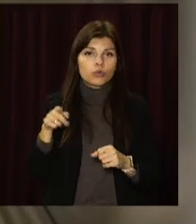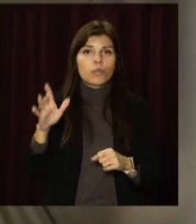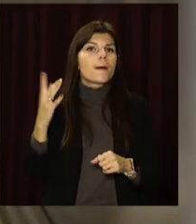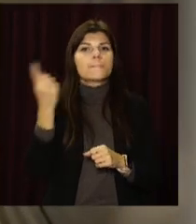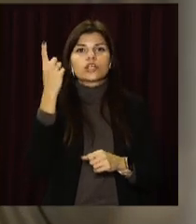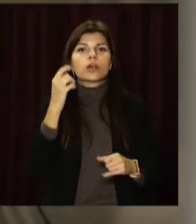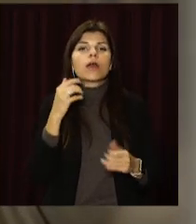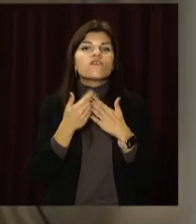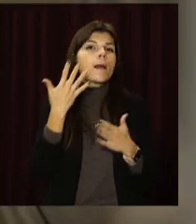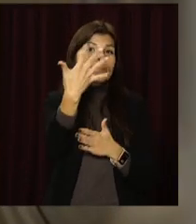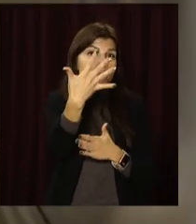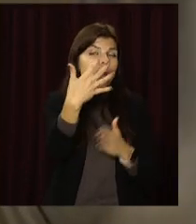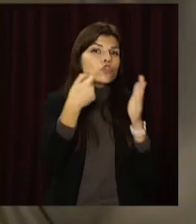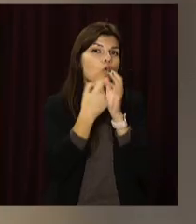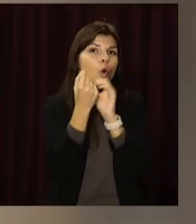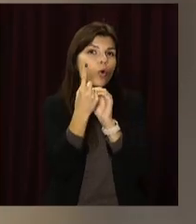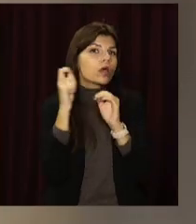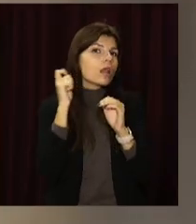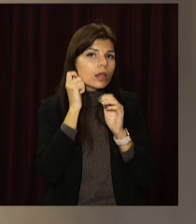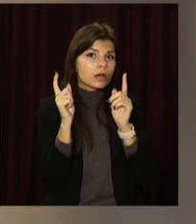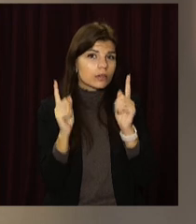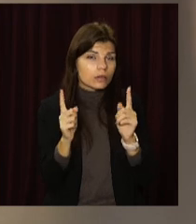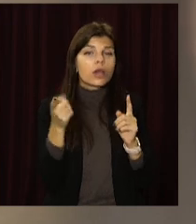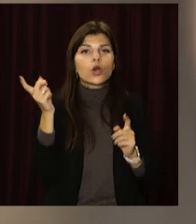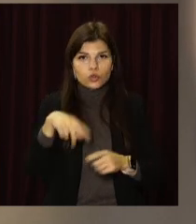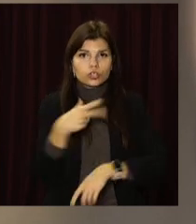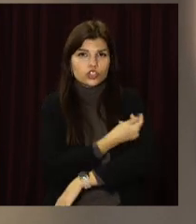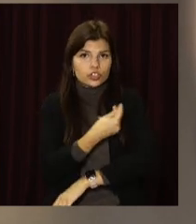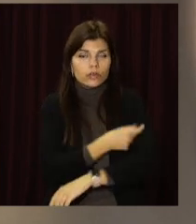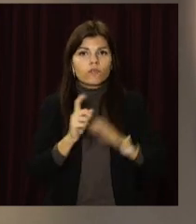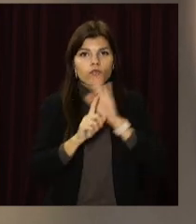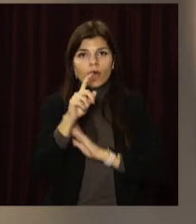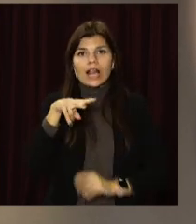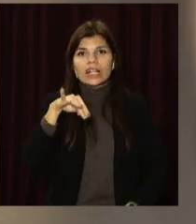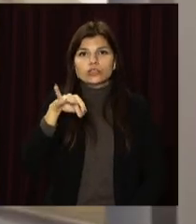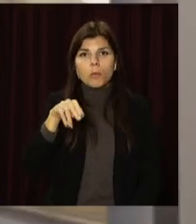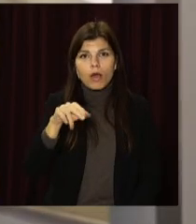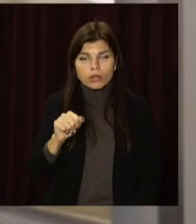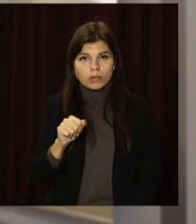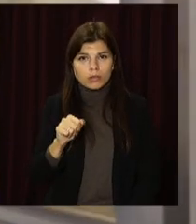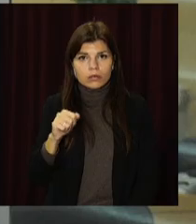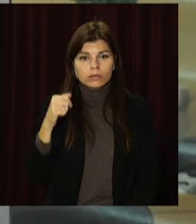першим для дітей від 5 до 11 років. Тоді їх почнуть щепити з початку листопада.